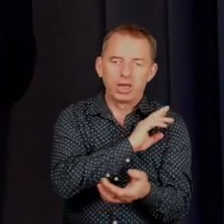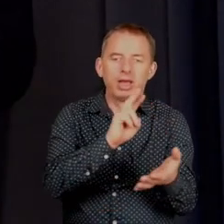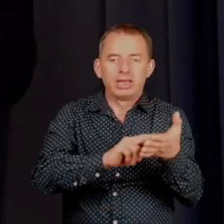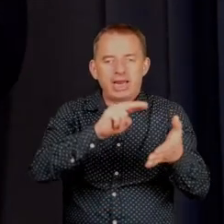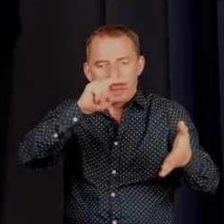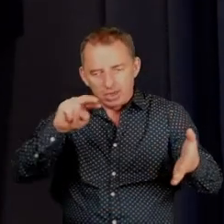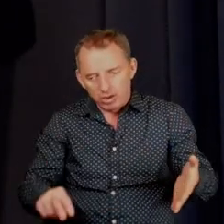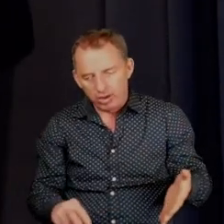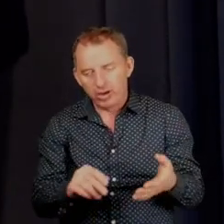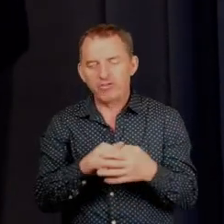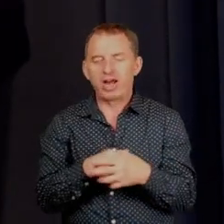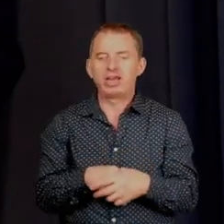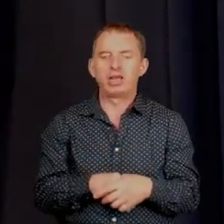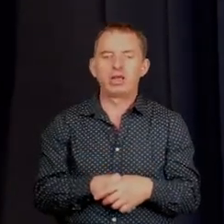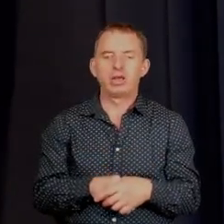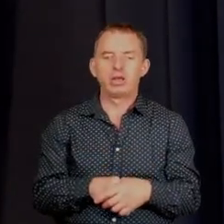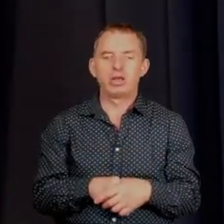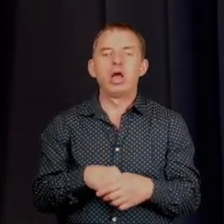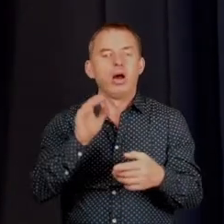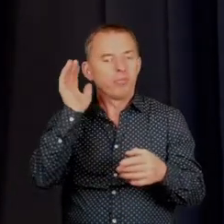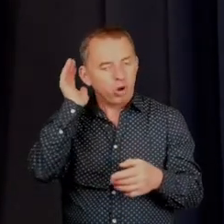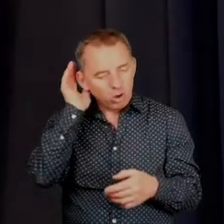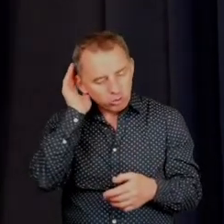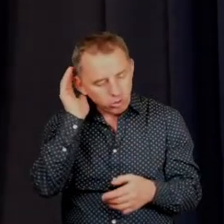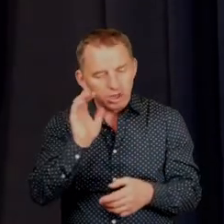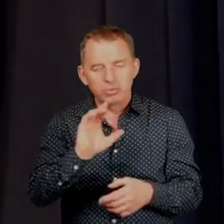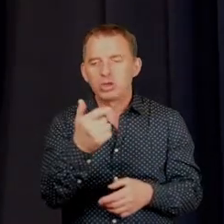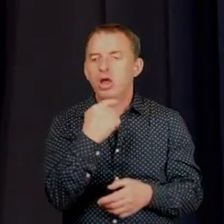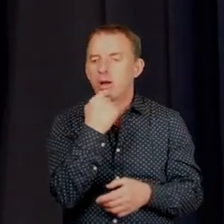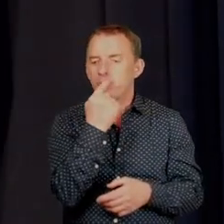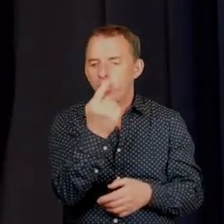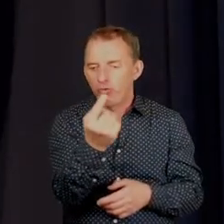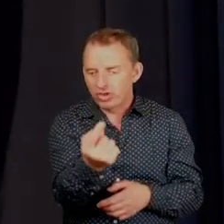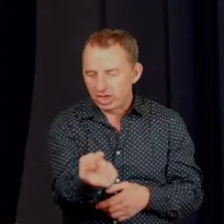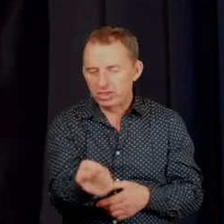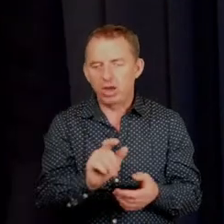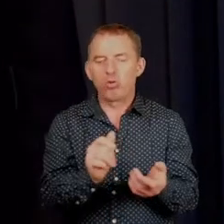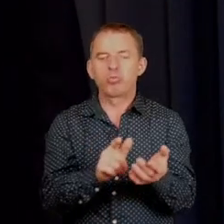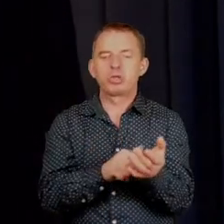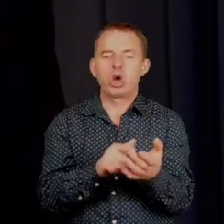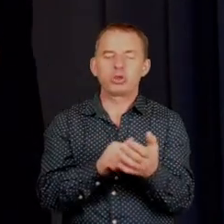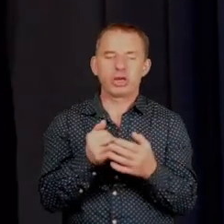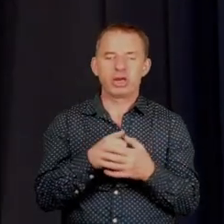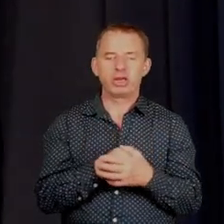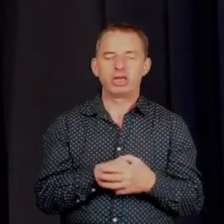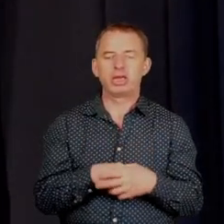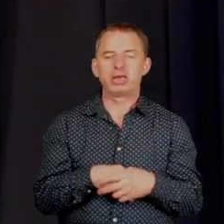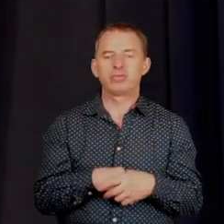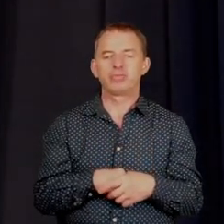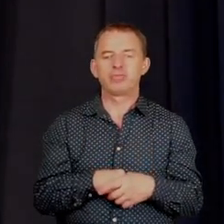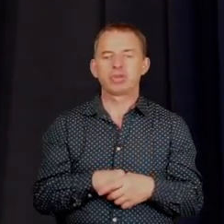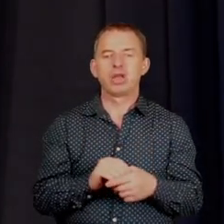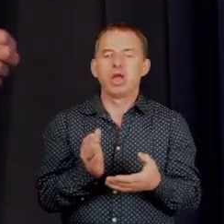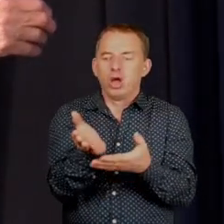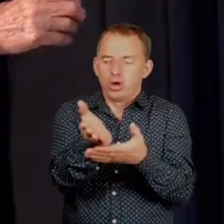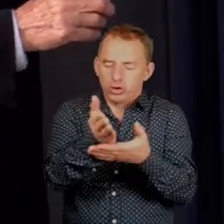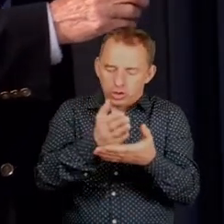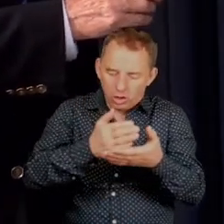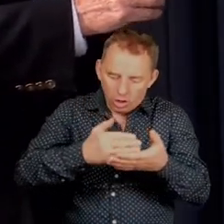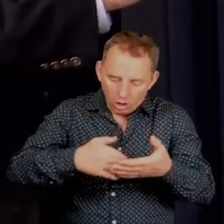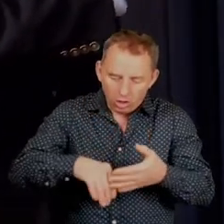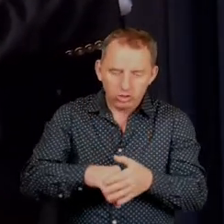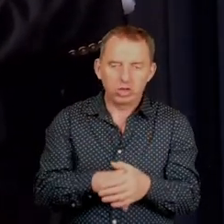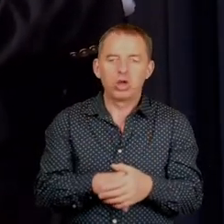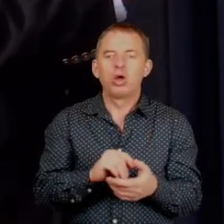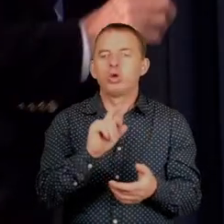zrezygnowany? Let's listen to his witness. Posłuchajmy, co powiedział. 2 Peter chapter 3, verse 13. Rozdział 3, drugiego listu